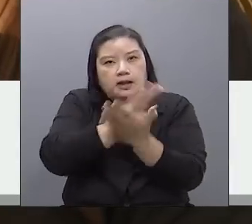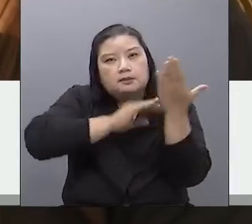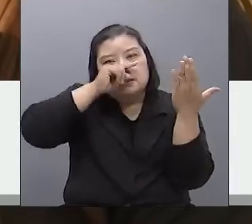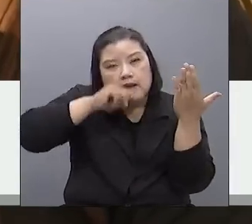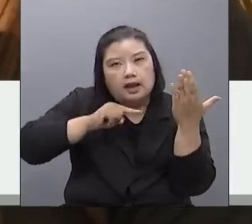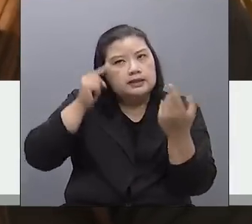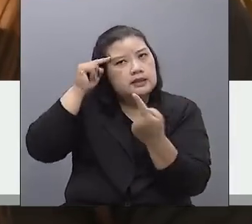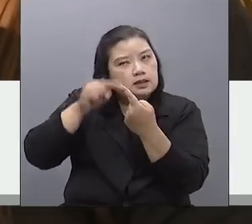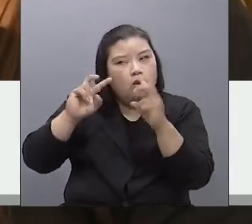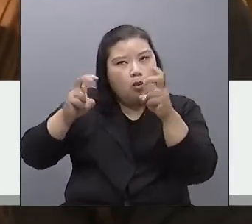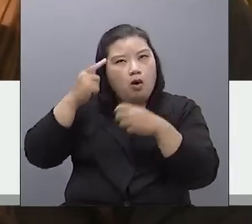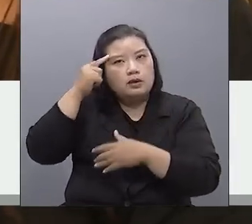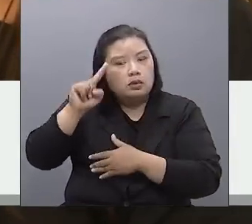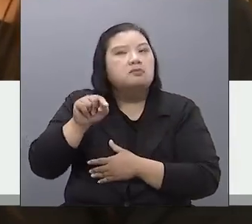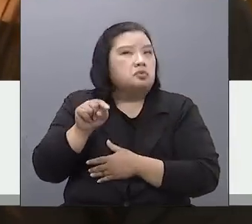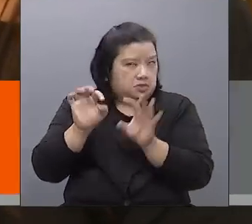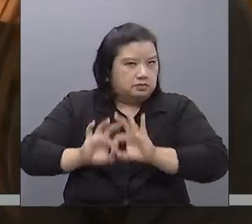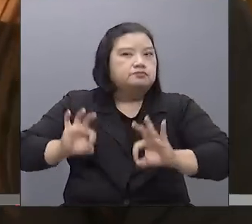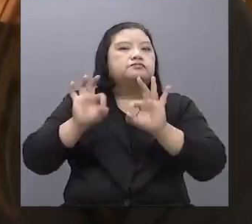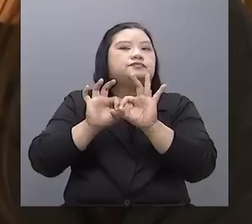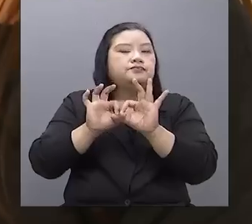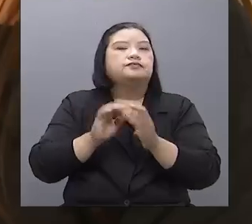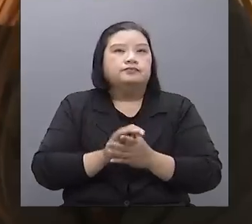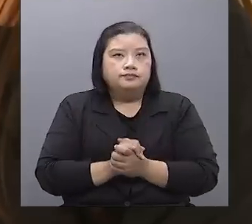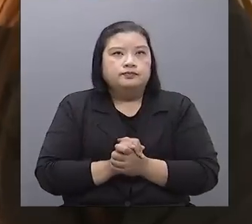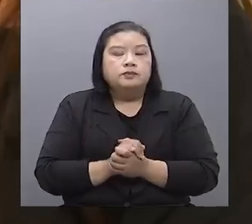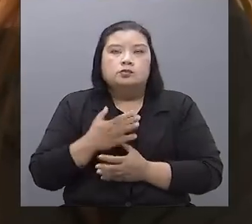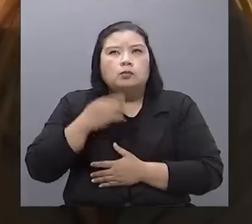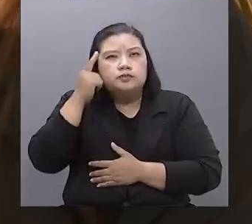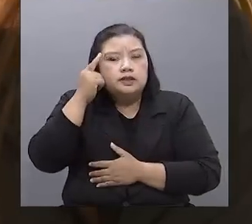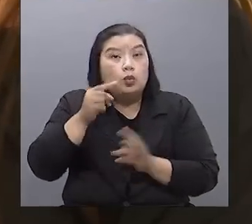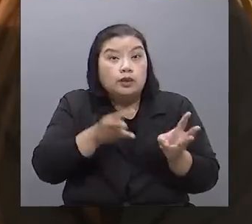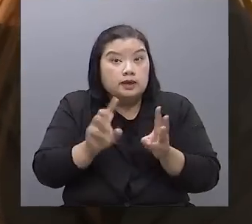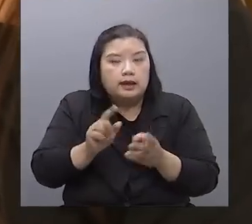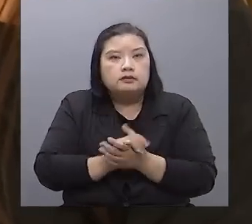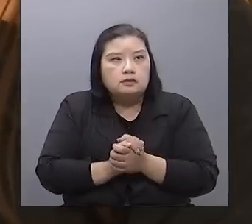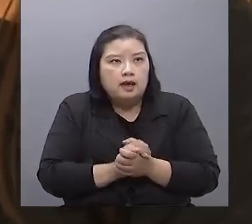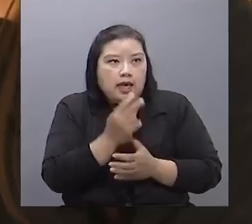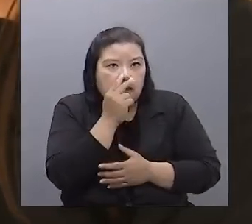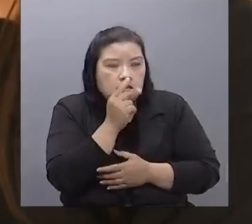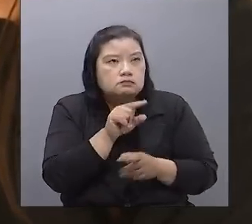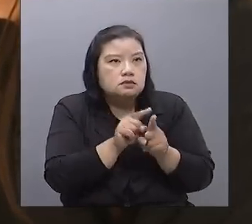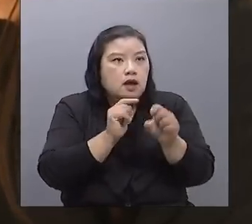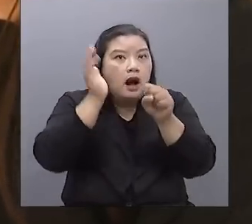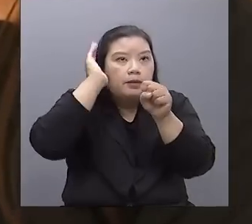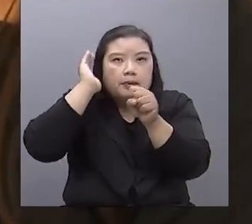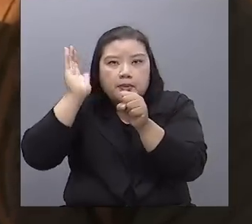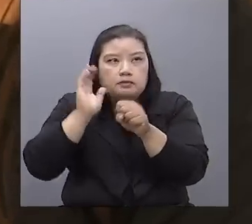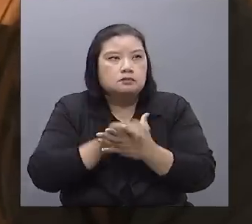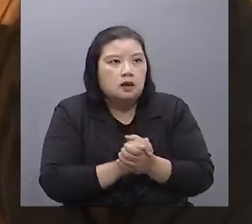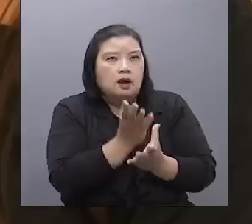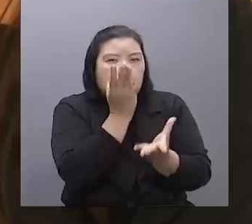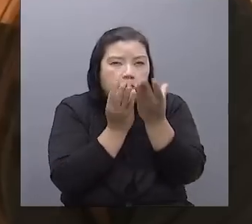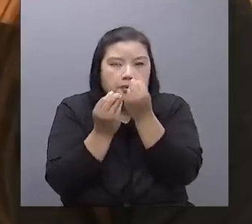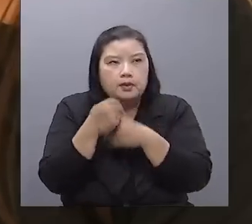มีอุดมการณ์ยังไงผมคิดว่าตรงนี้สำคัญมากวิธีการก็คือเราก็อาจจะดูดีเบตพวกนั้นต่างๆแล้วก็ดูปราศัยพรรคที่เราช